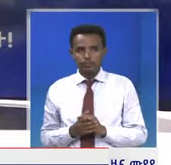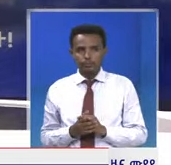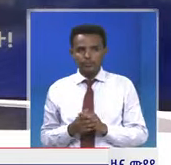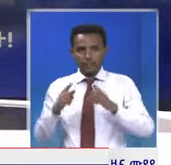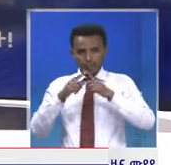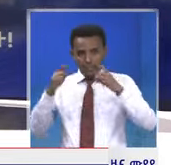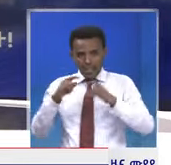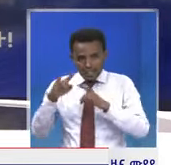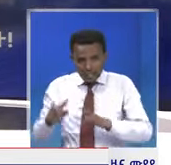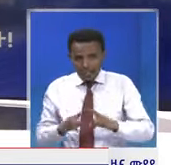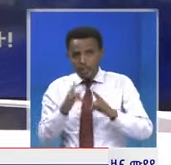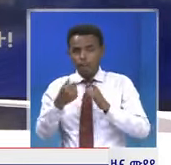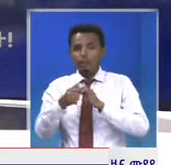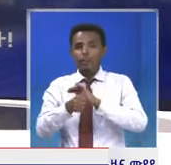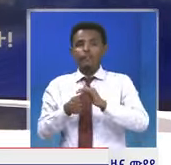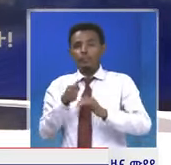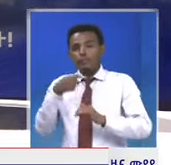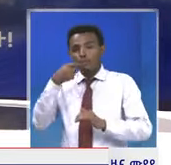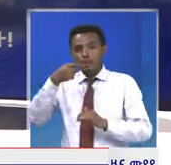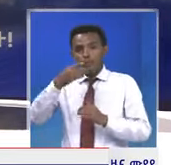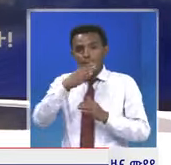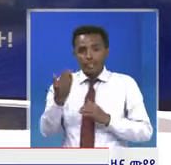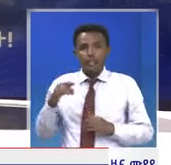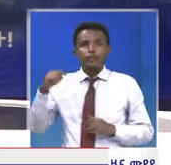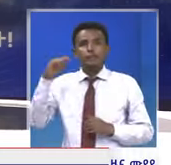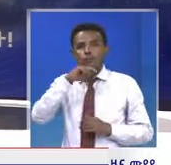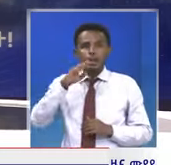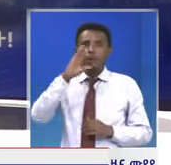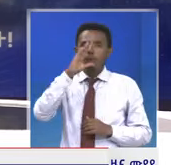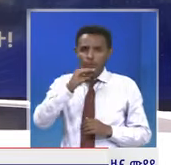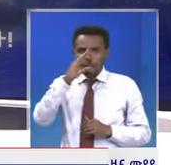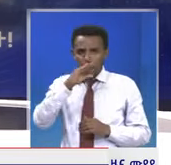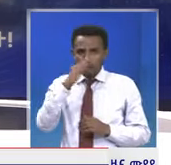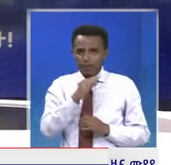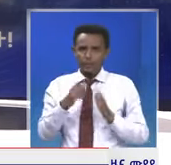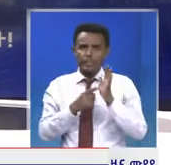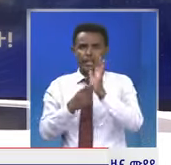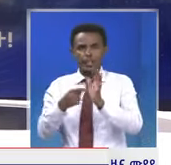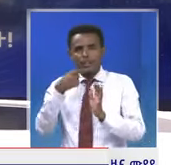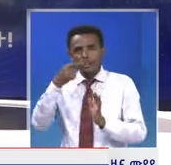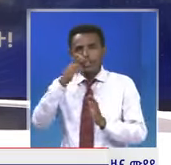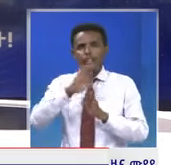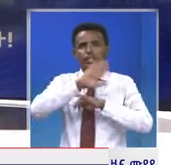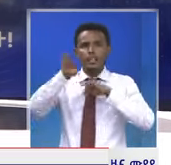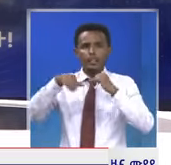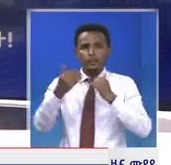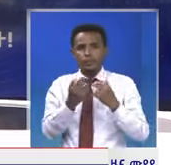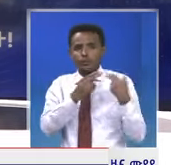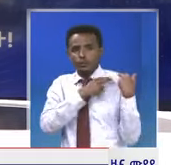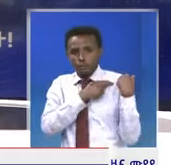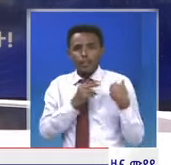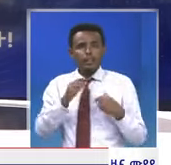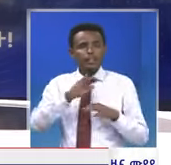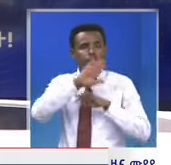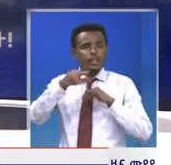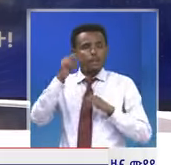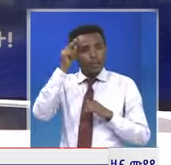ጠላት ስልታዊ ማፈግፈግ በሚል የሚናገረው ቅጥፈት የሽንፈቱ ማሳያ ነው ያሉት የጦር ኃይሎች ጠቅላይ ታማዦር ሹም ጀነራል ብርሃኑ